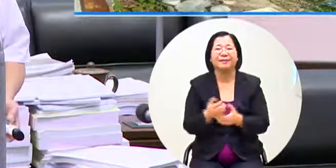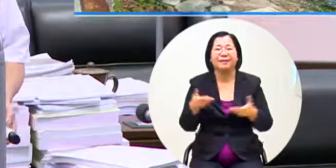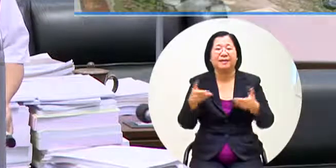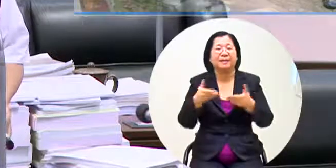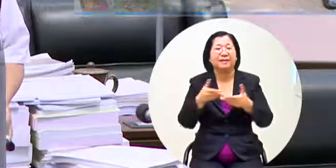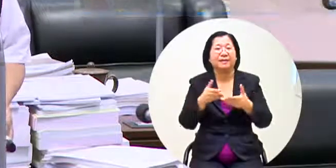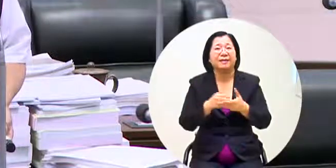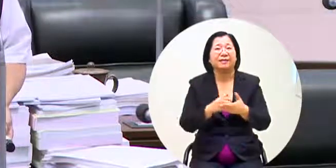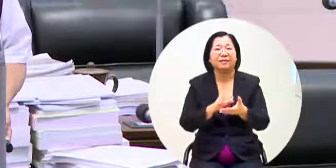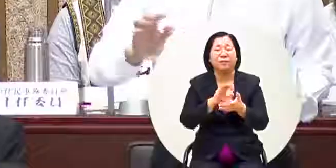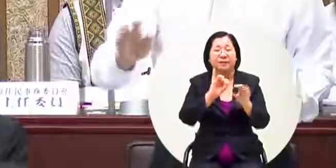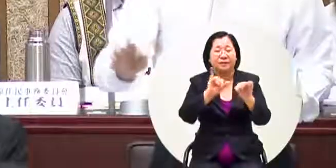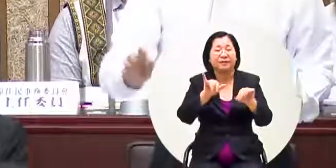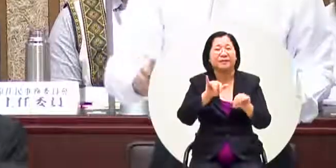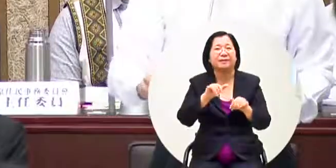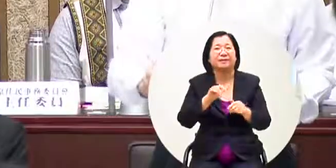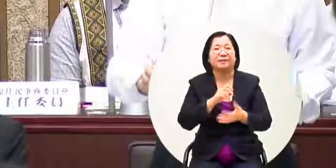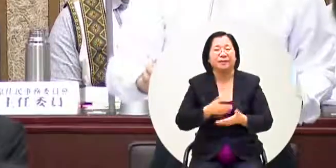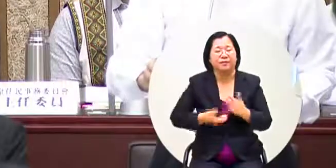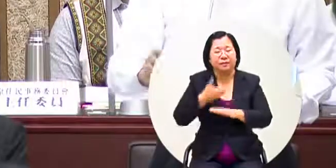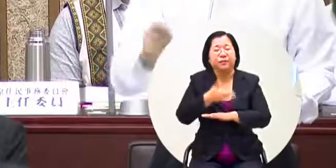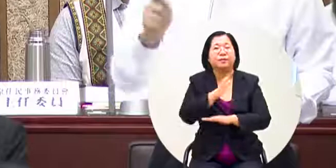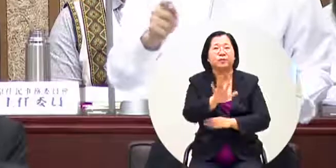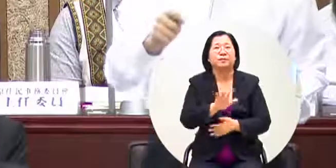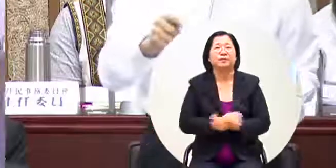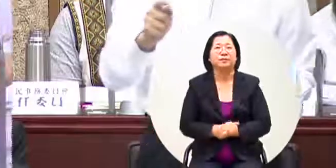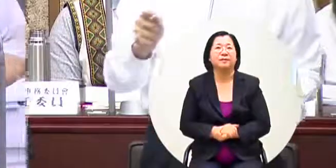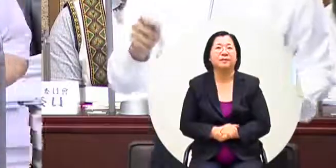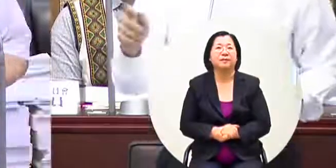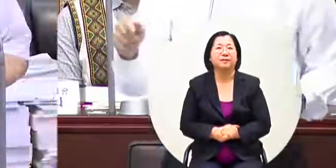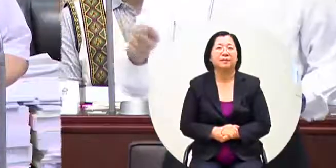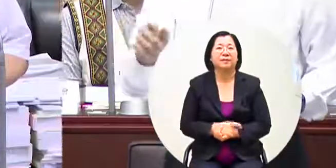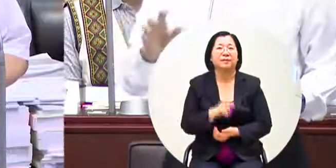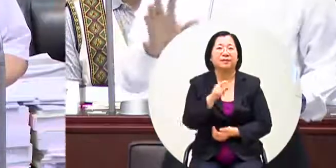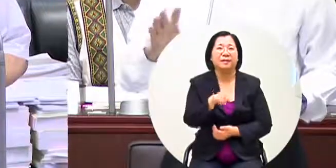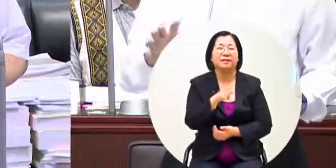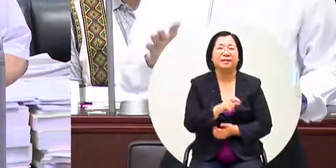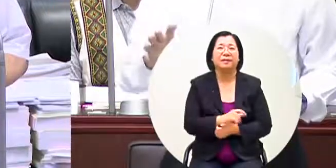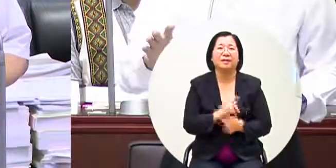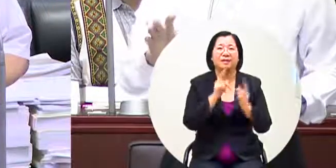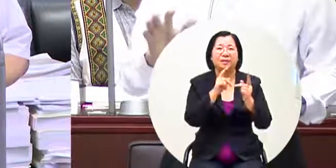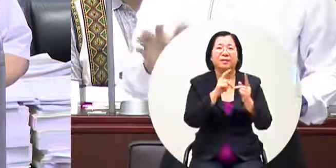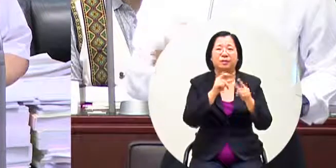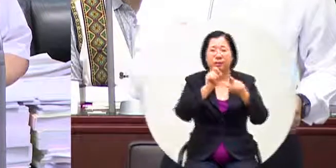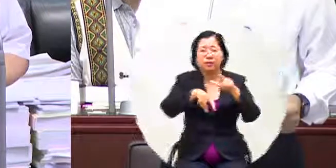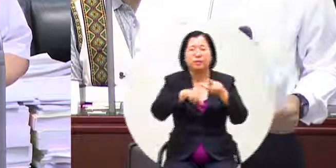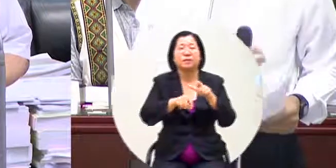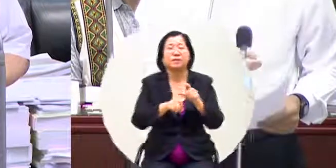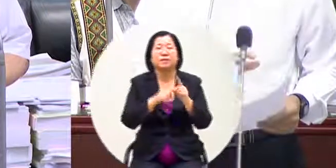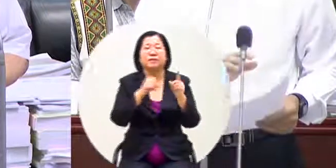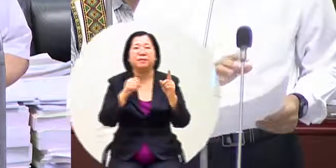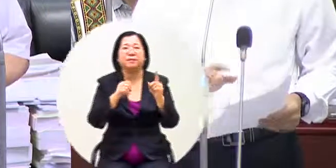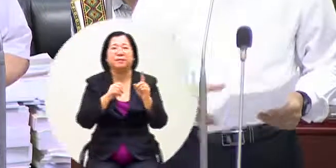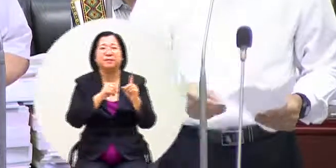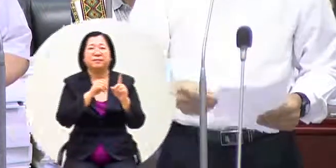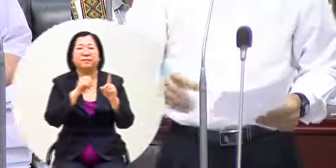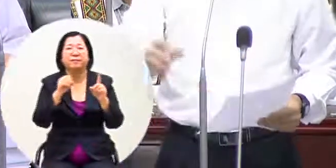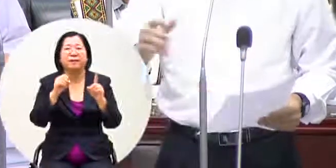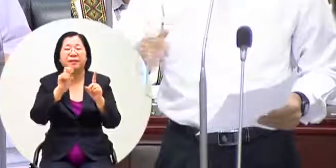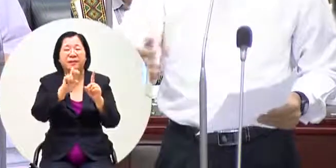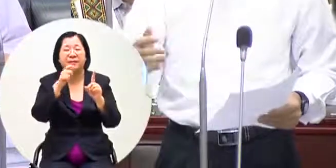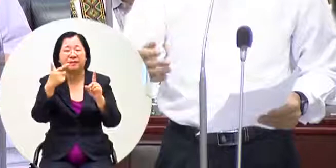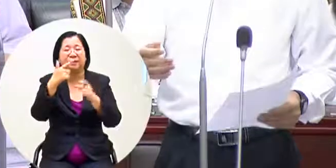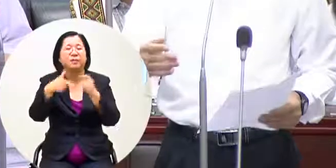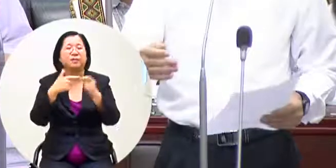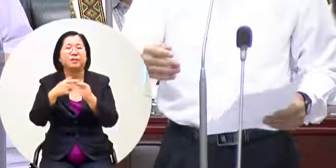咱迄个予浙文公司因126年以前因来开发，啊，会呢当自场使用的吼。啊，目前